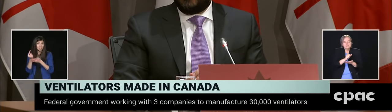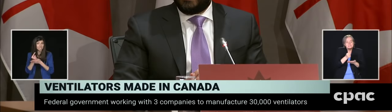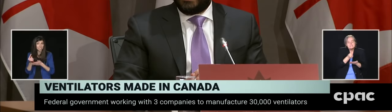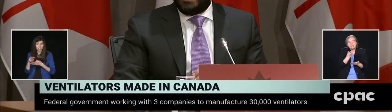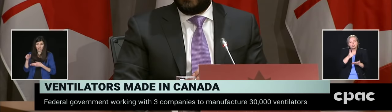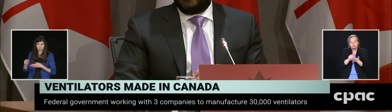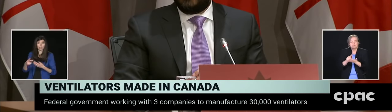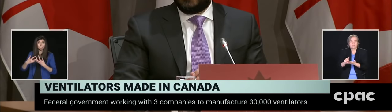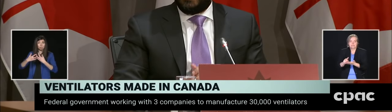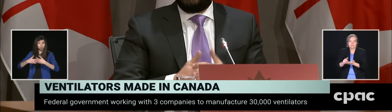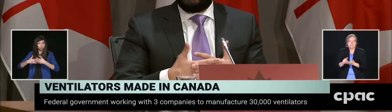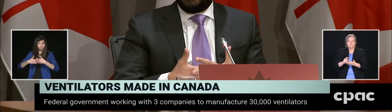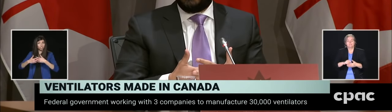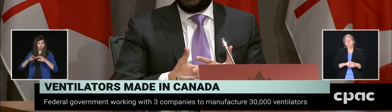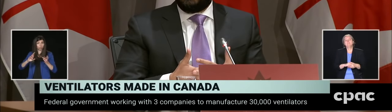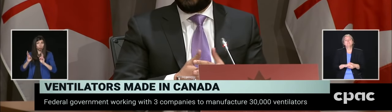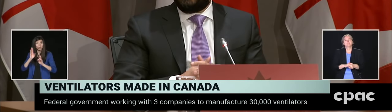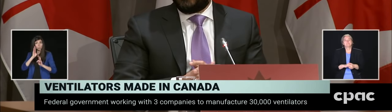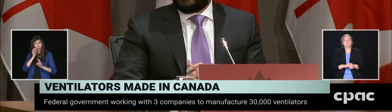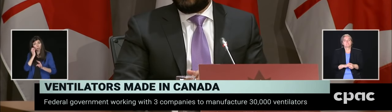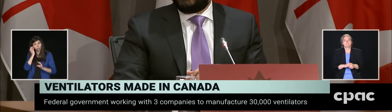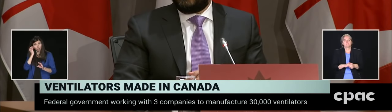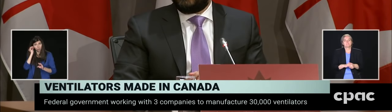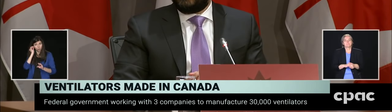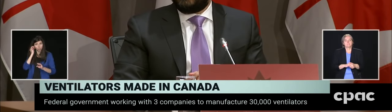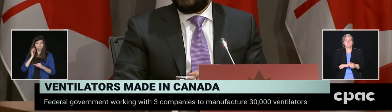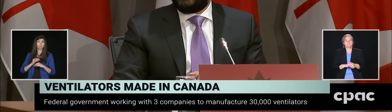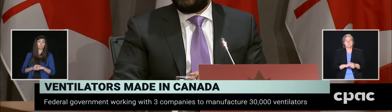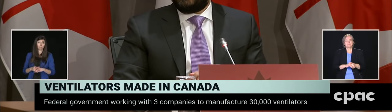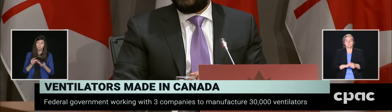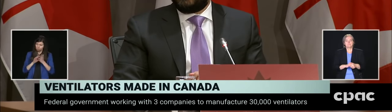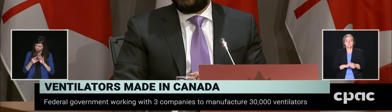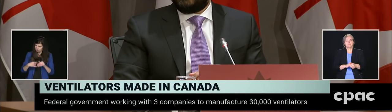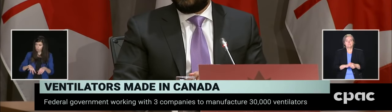ventilators for Canadian use and for frontline healthcare workers.